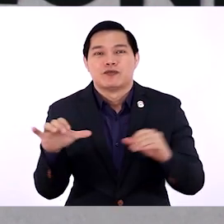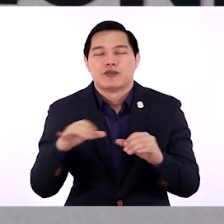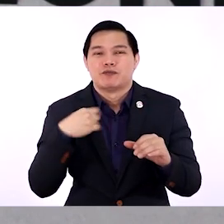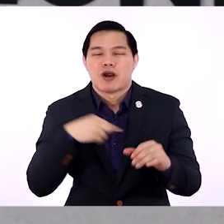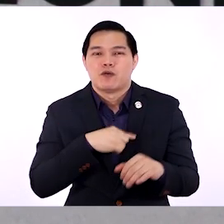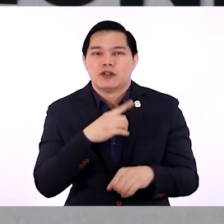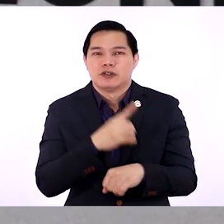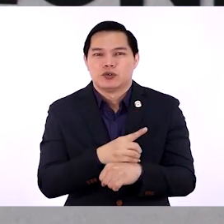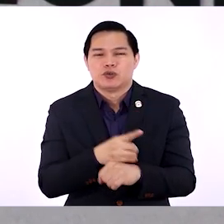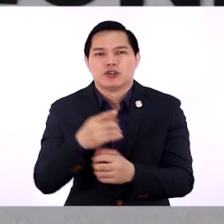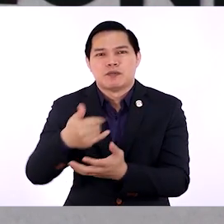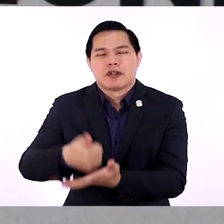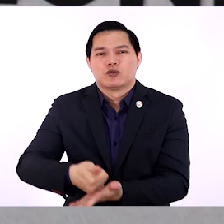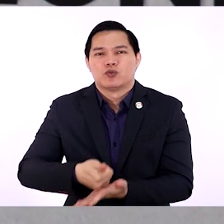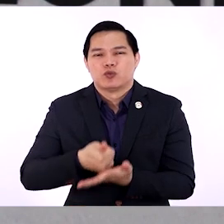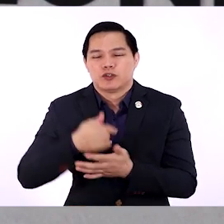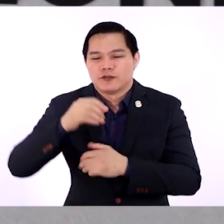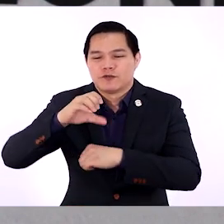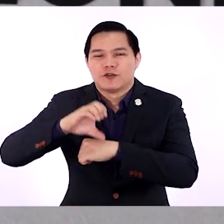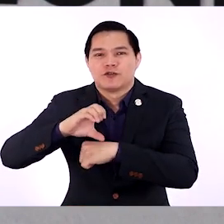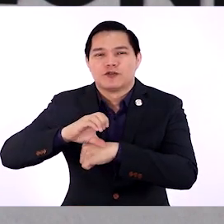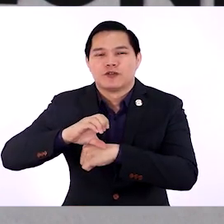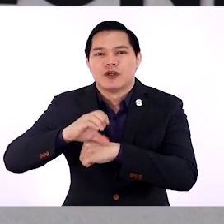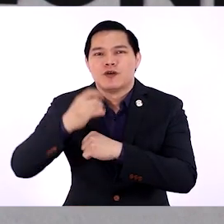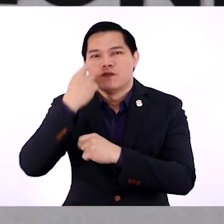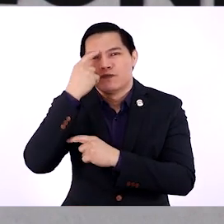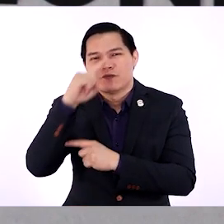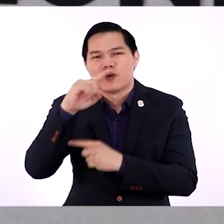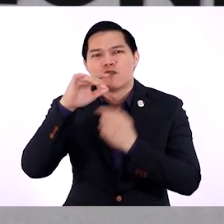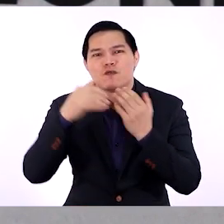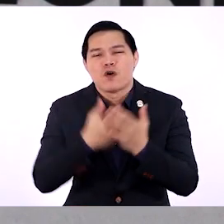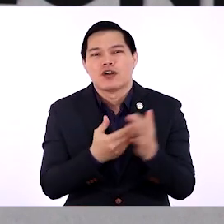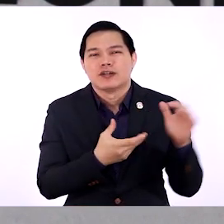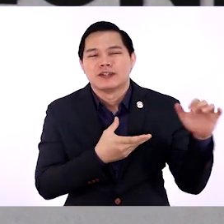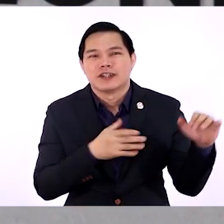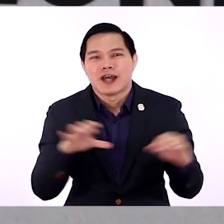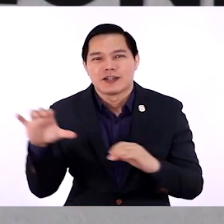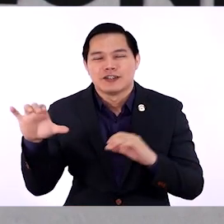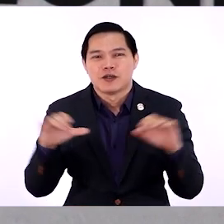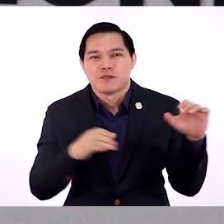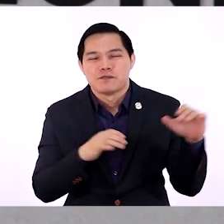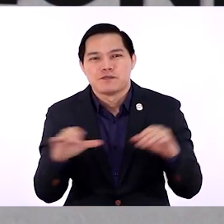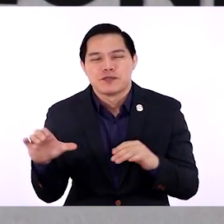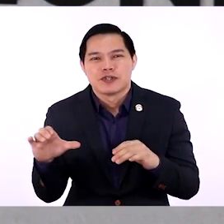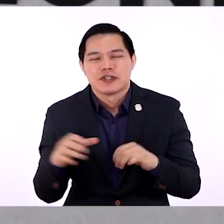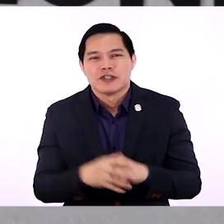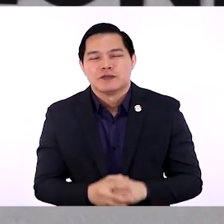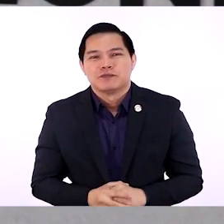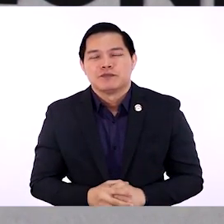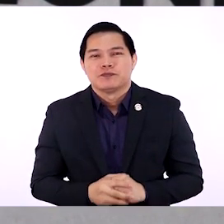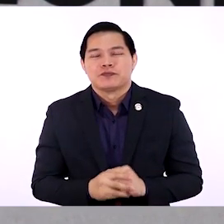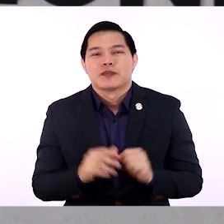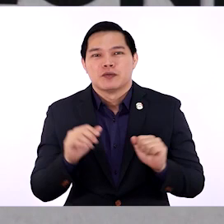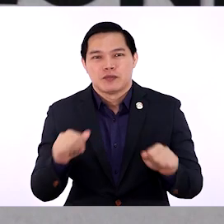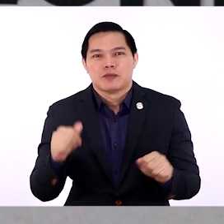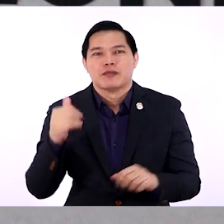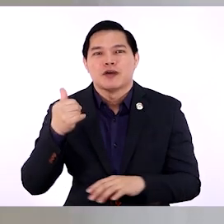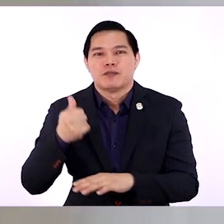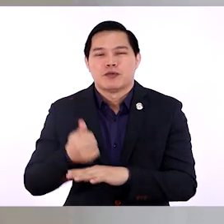tungkulin, makatulong po sa iglesia sa lahat po ng aktibidad na maaring iatas po sa